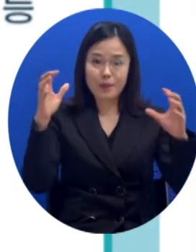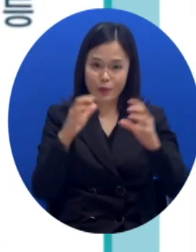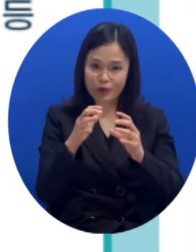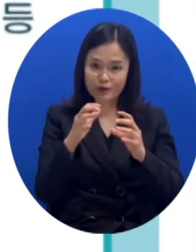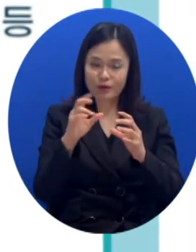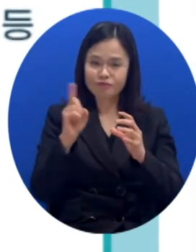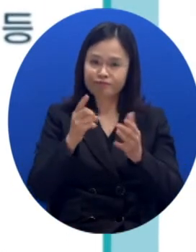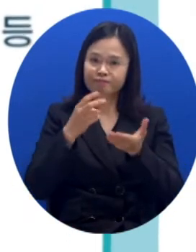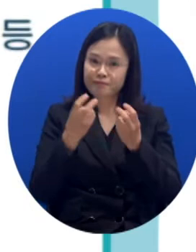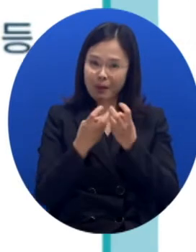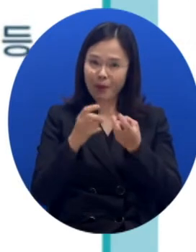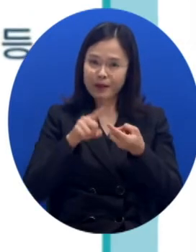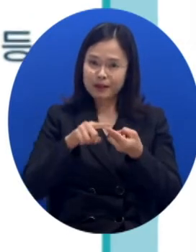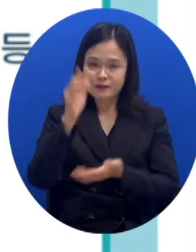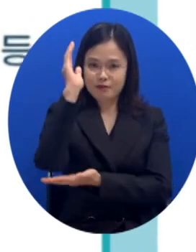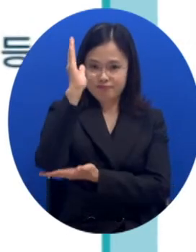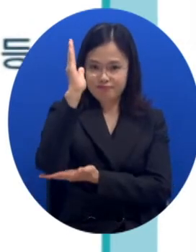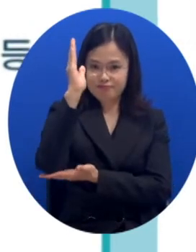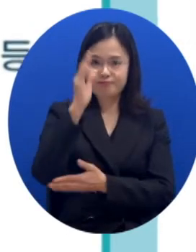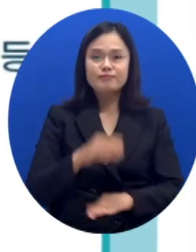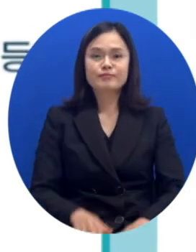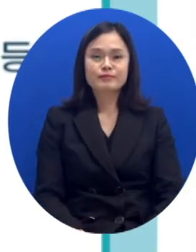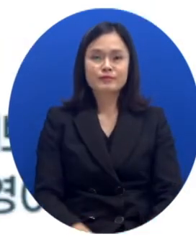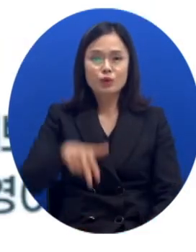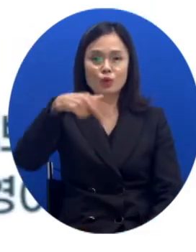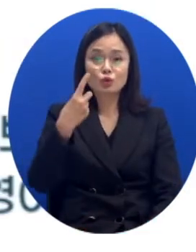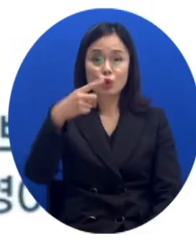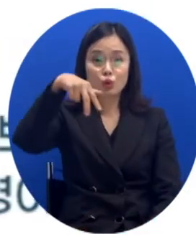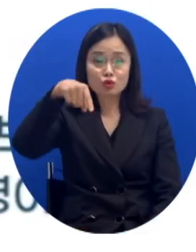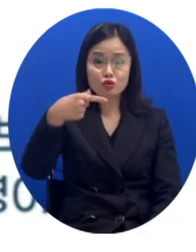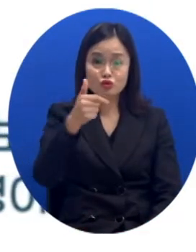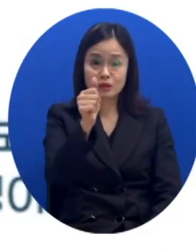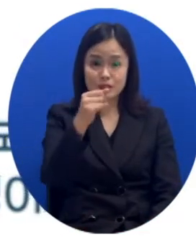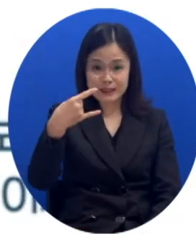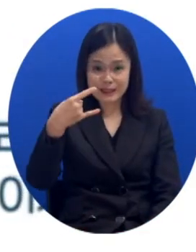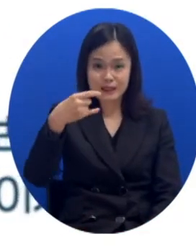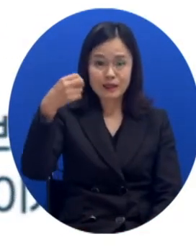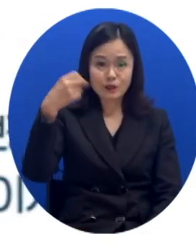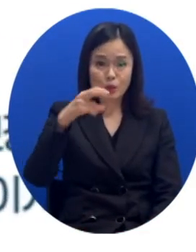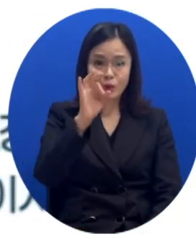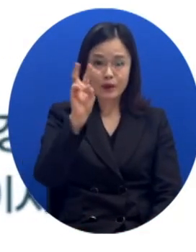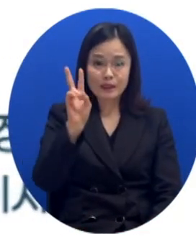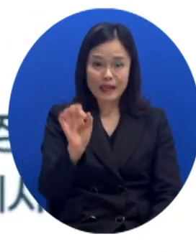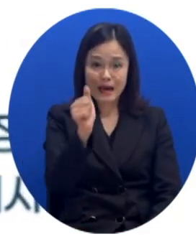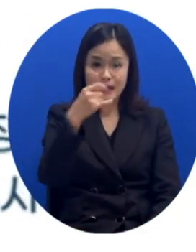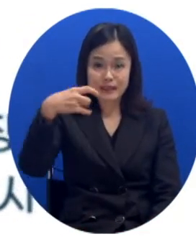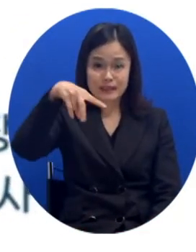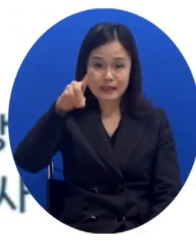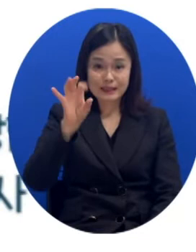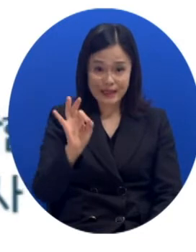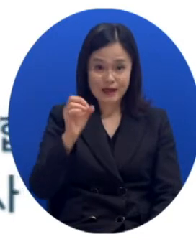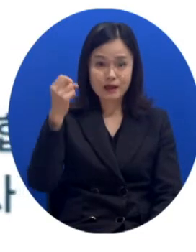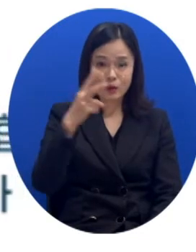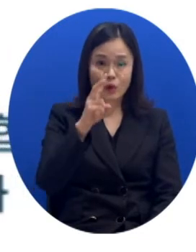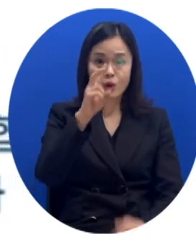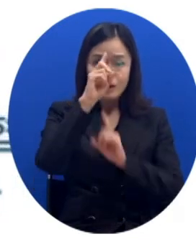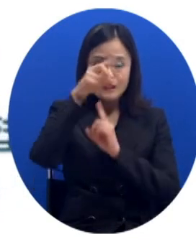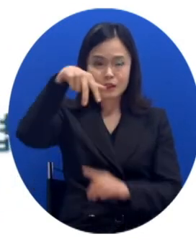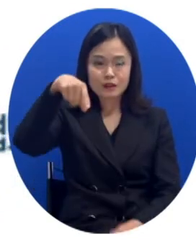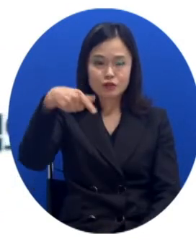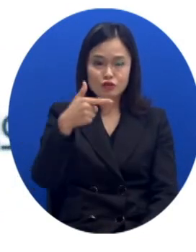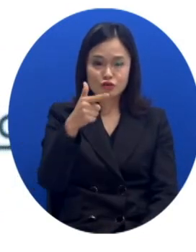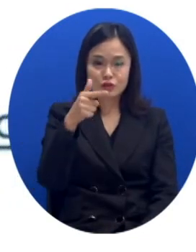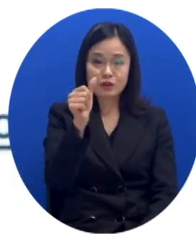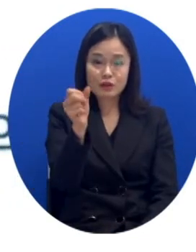예정입니다 이어 성함 규의 조준이 카타콤 교회의 양이 3 만나 미디어 교회 이종현 목사의 사례를